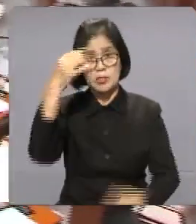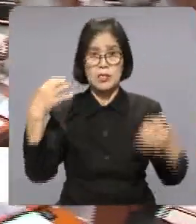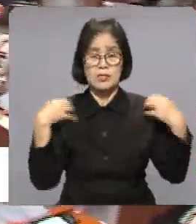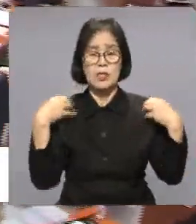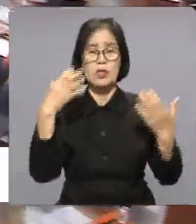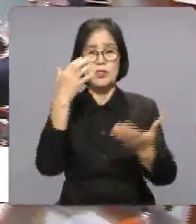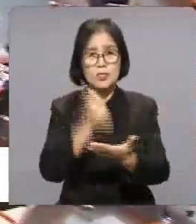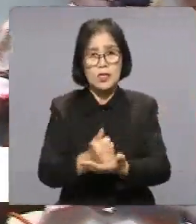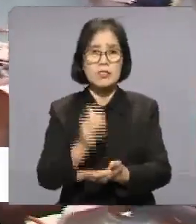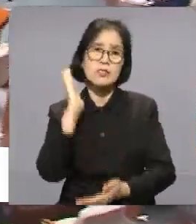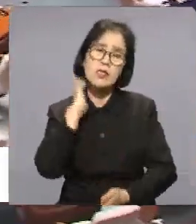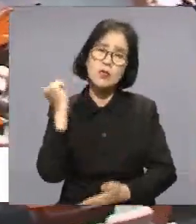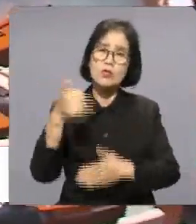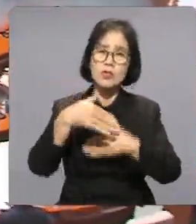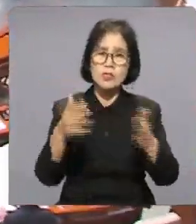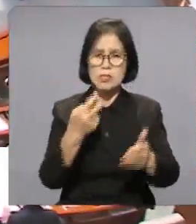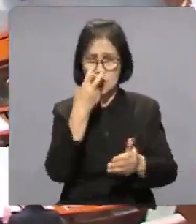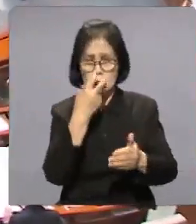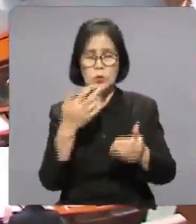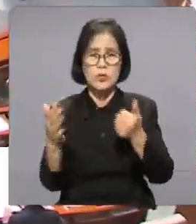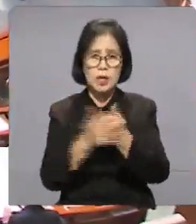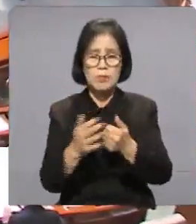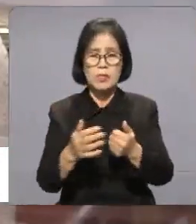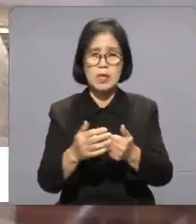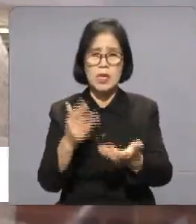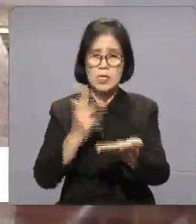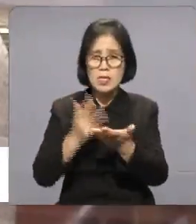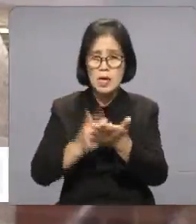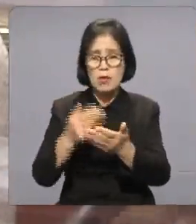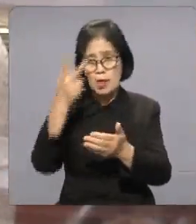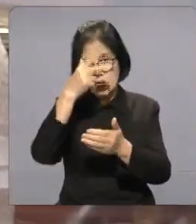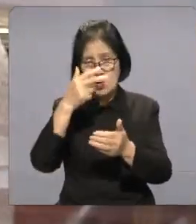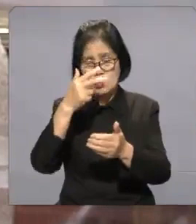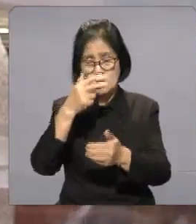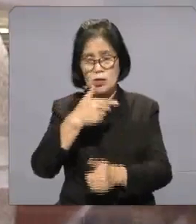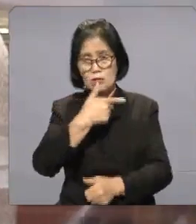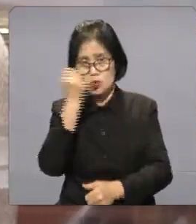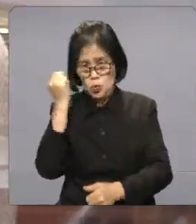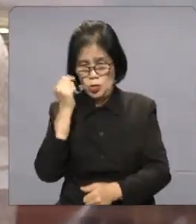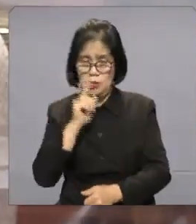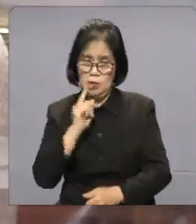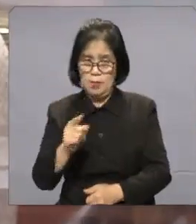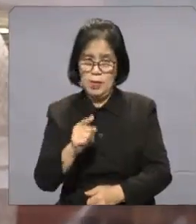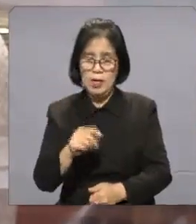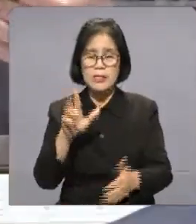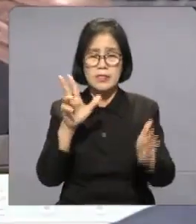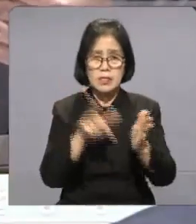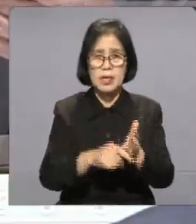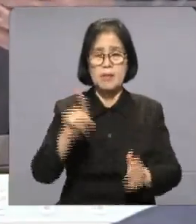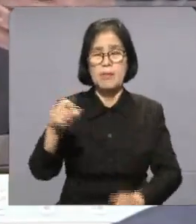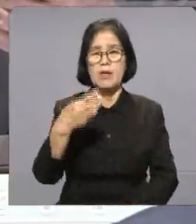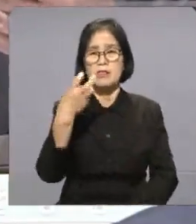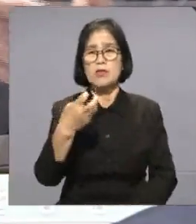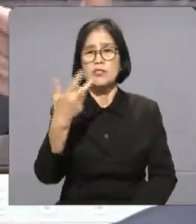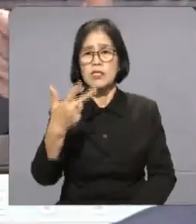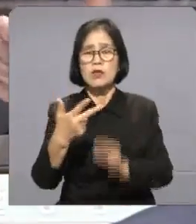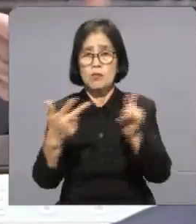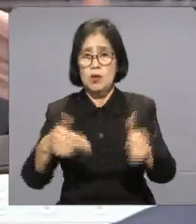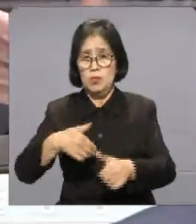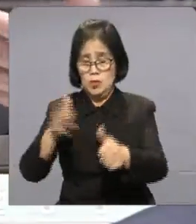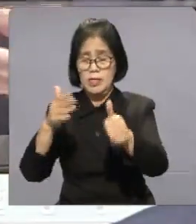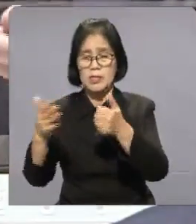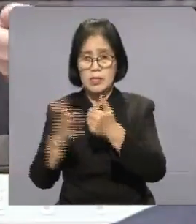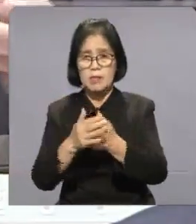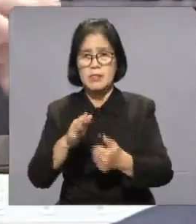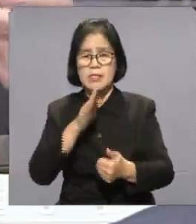경찰청장은 대통령실 경호 때문에 이태원의 경찰이 부족했다는 주장은 당시 137명이 배치됐기 때문에